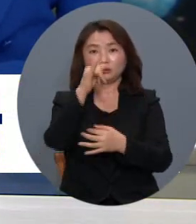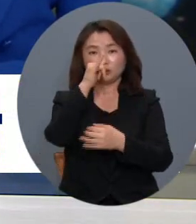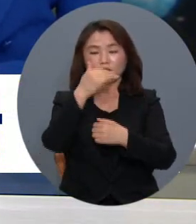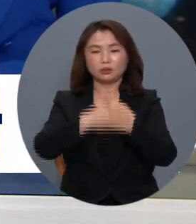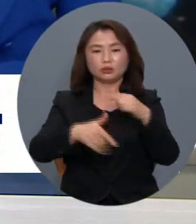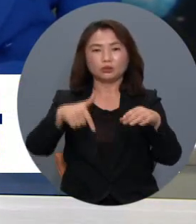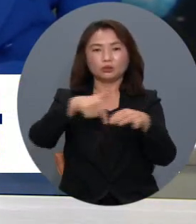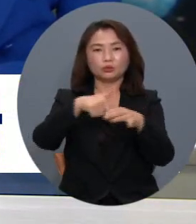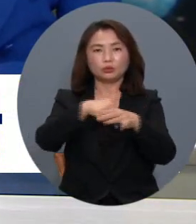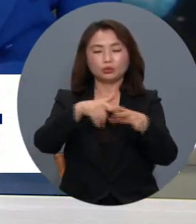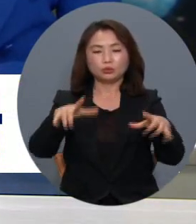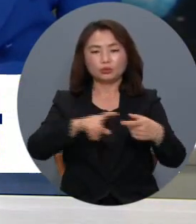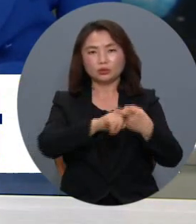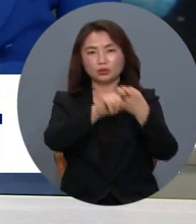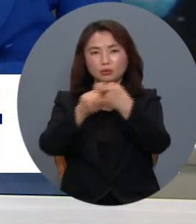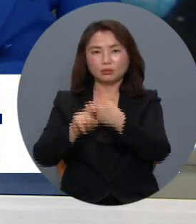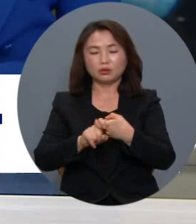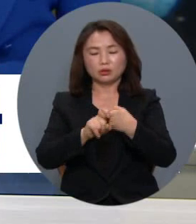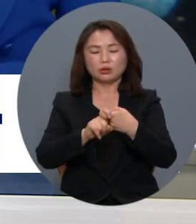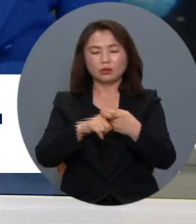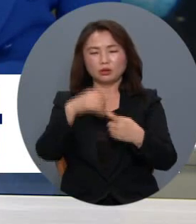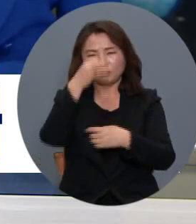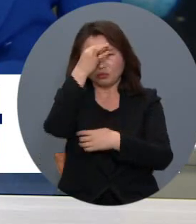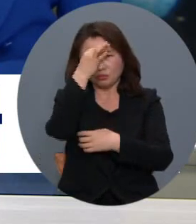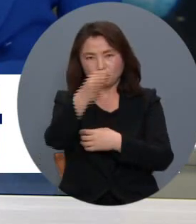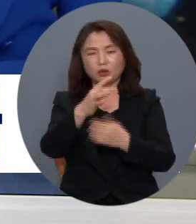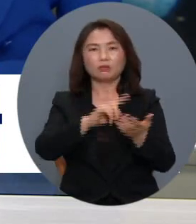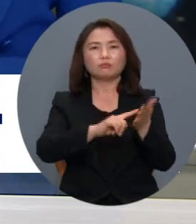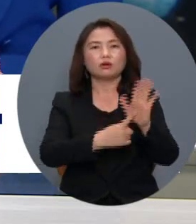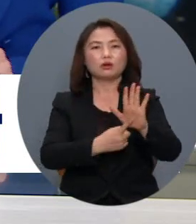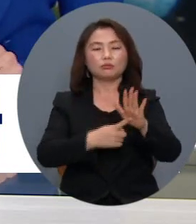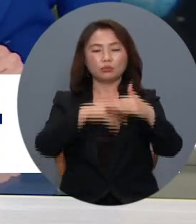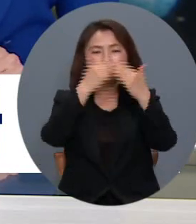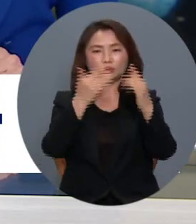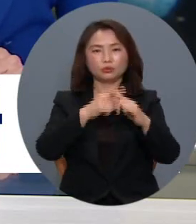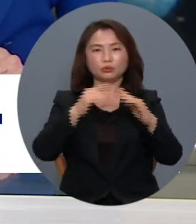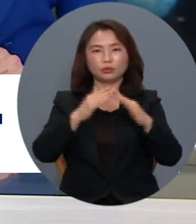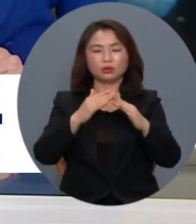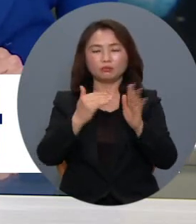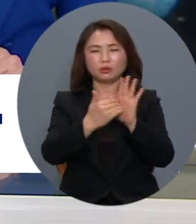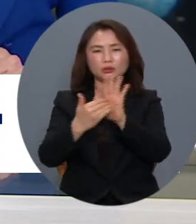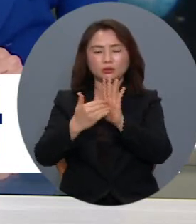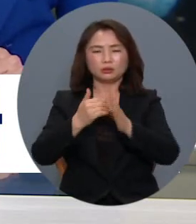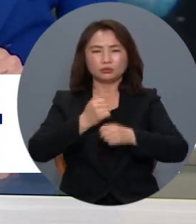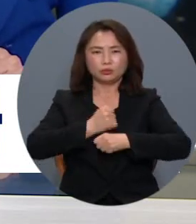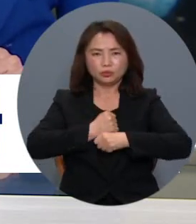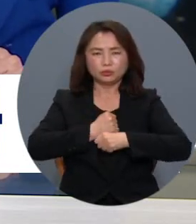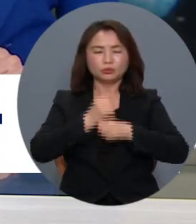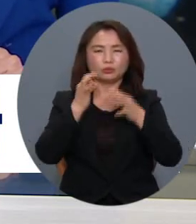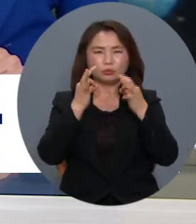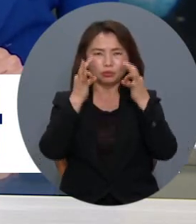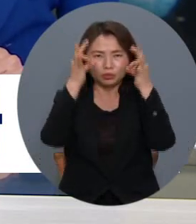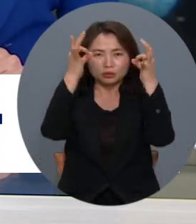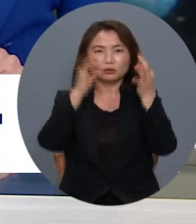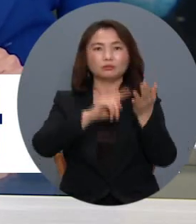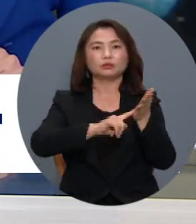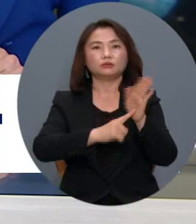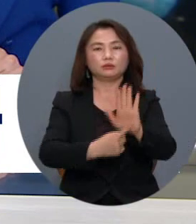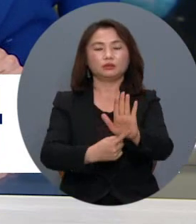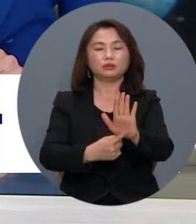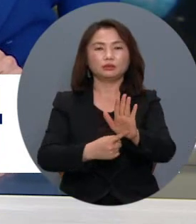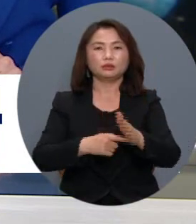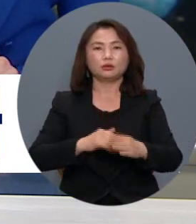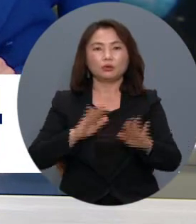대구 기독교총연합회가 공식적으로 사과하고 모든 교회가 방역 지침을 지킬 수 있도록 노력하겠다고